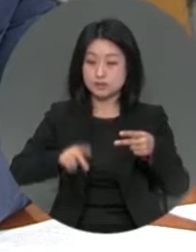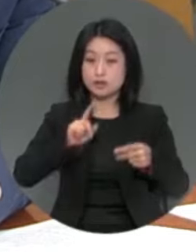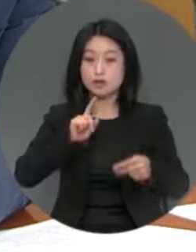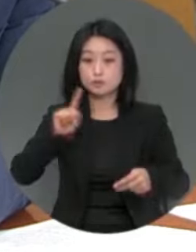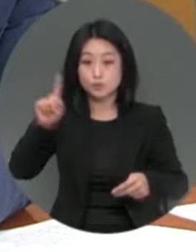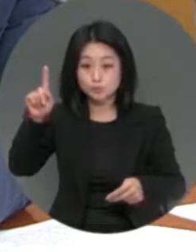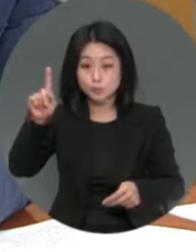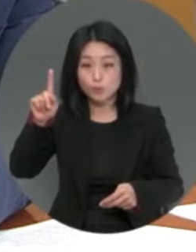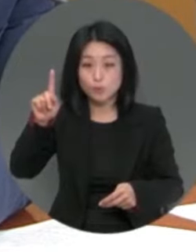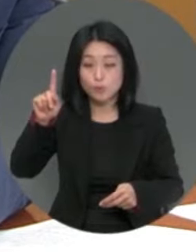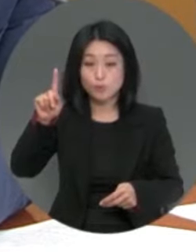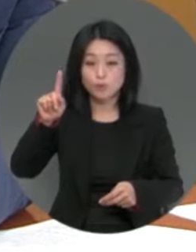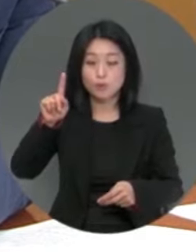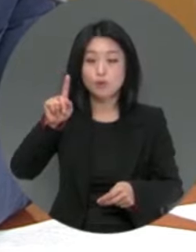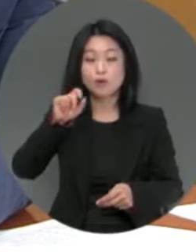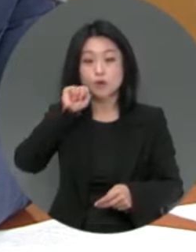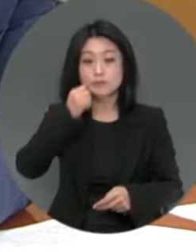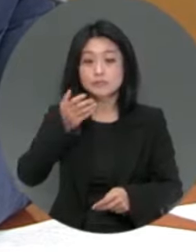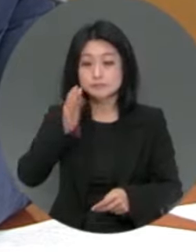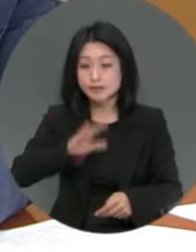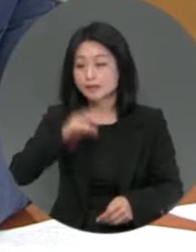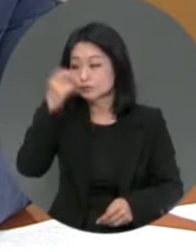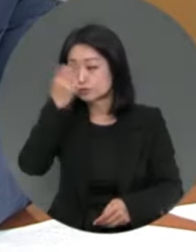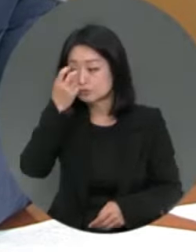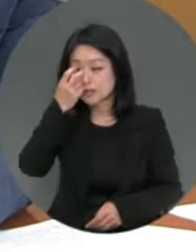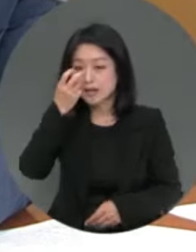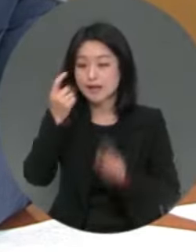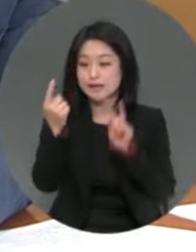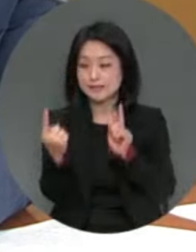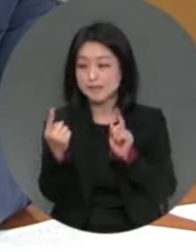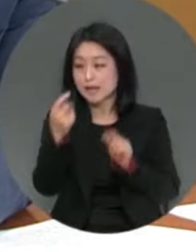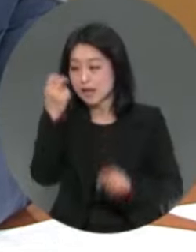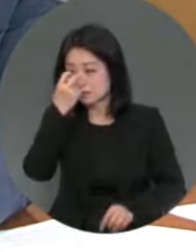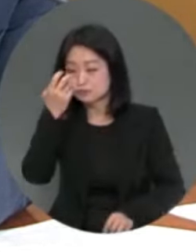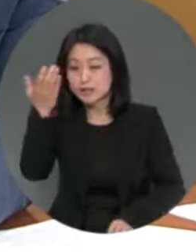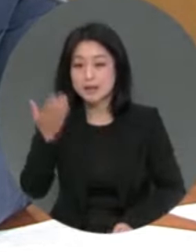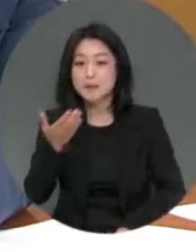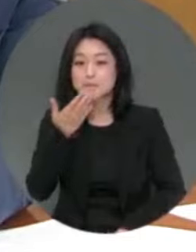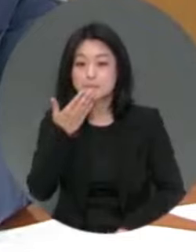형사소추가 되지 않을 뿐 수사의 대상일 수 있는 거죠?